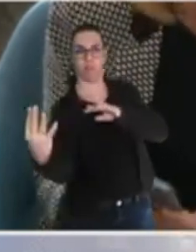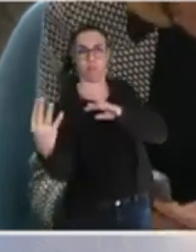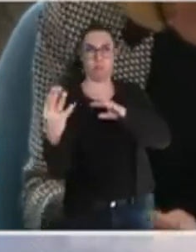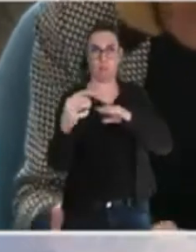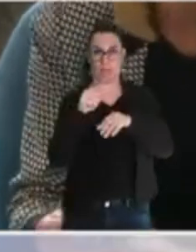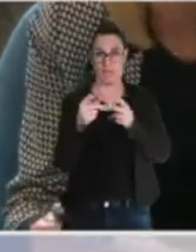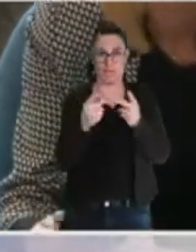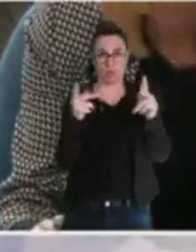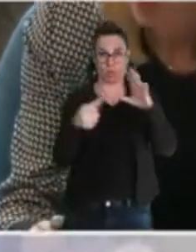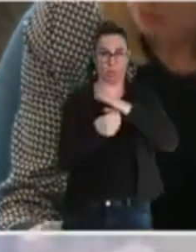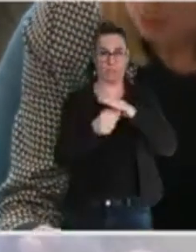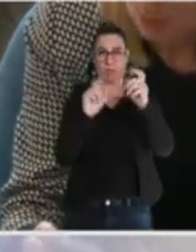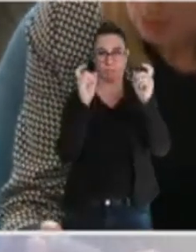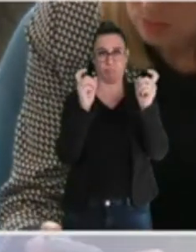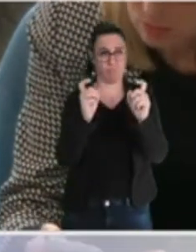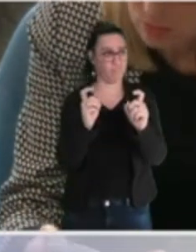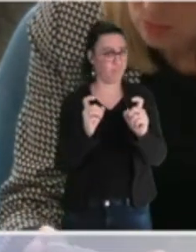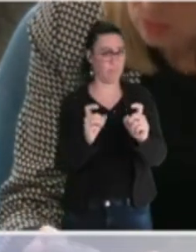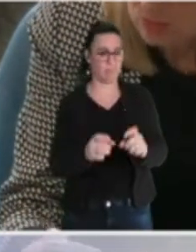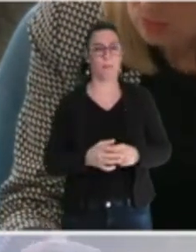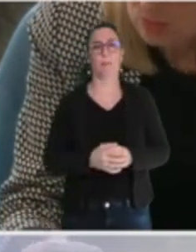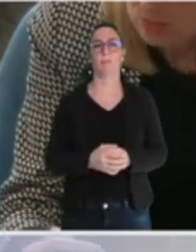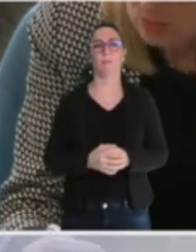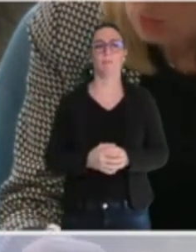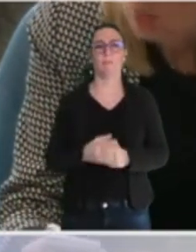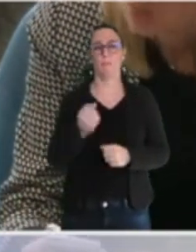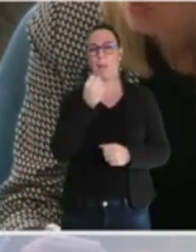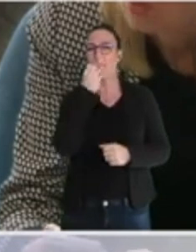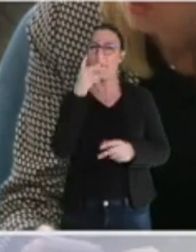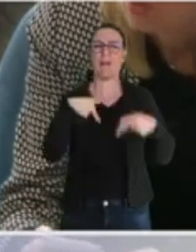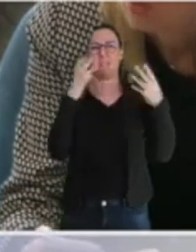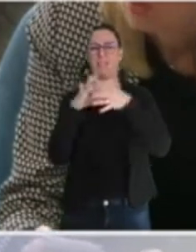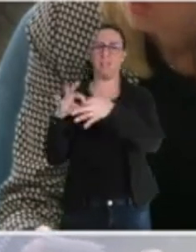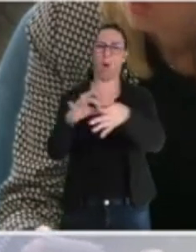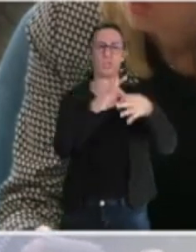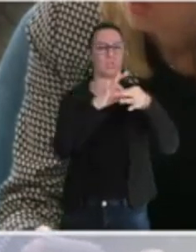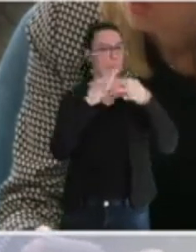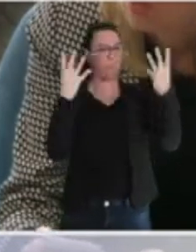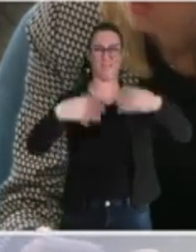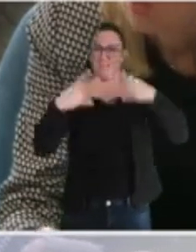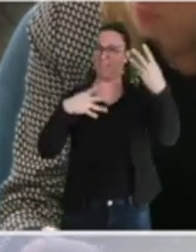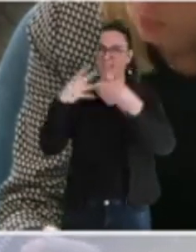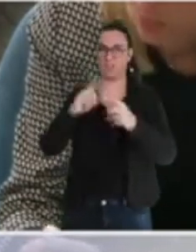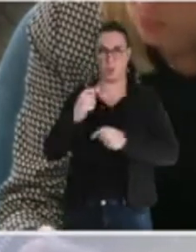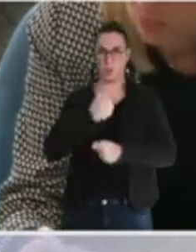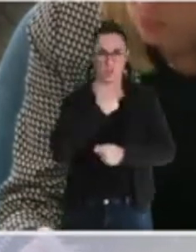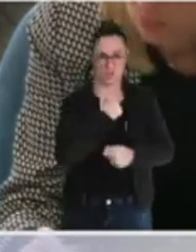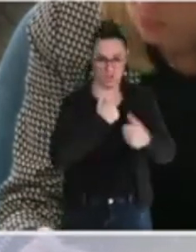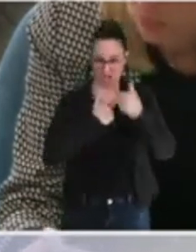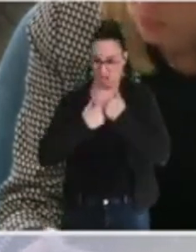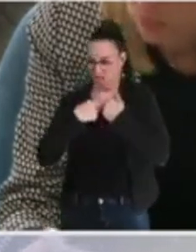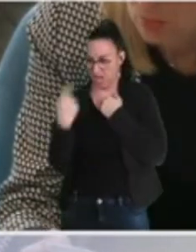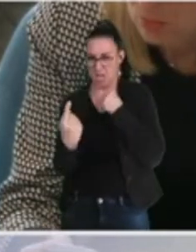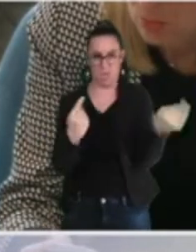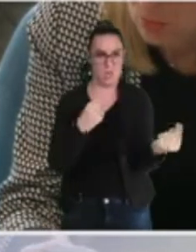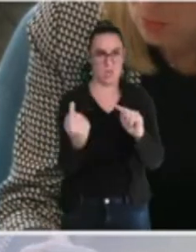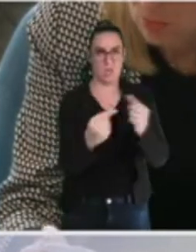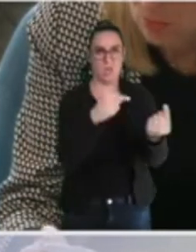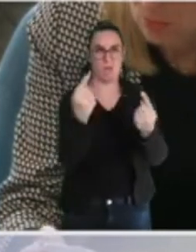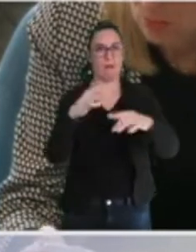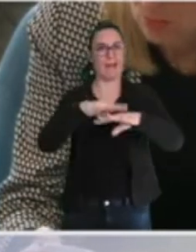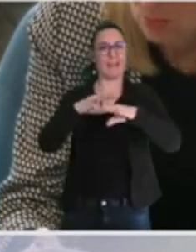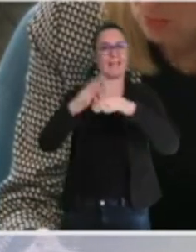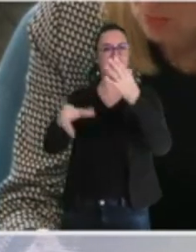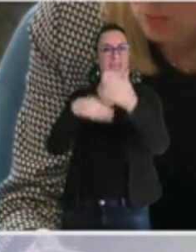se dévitalise. Loin d'un vivre ensemble harmonieux, nous assistons à une sorte de vivre entre soi, qui laisse les quartiers extérieurs en